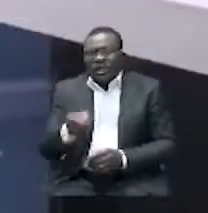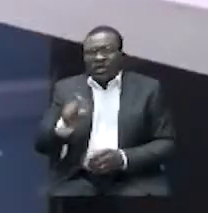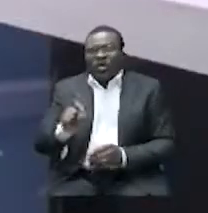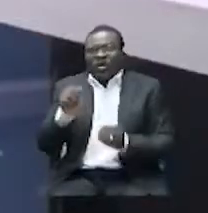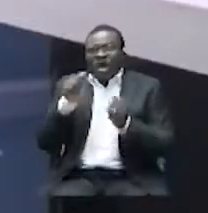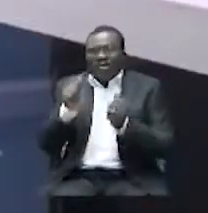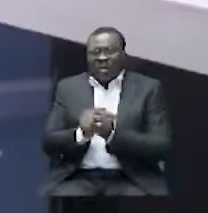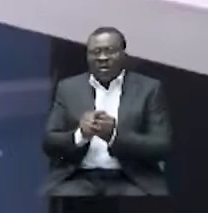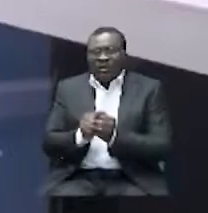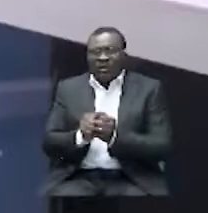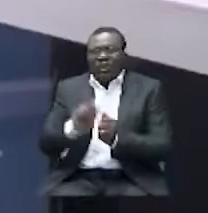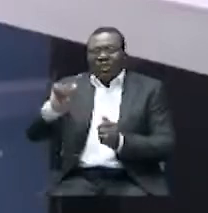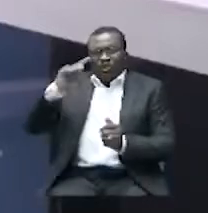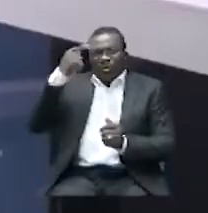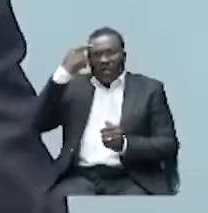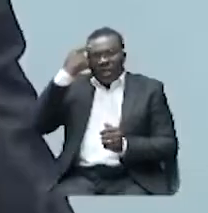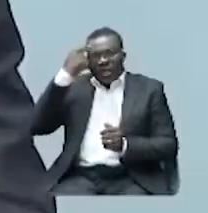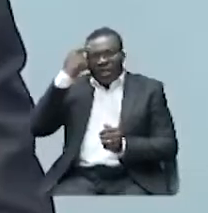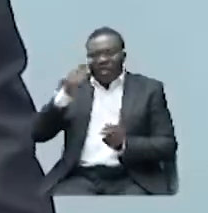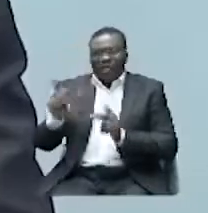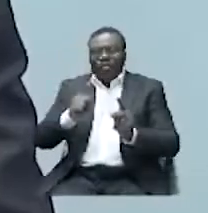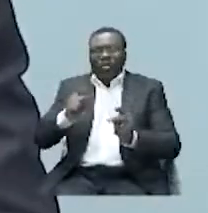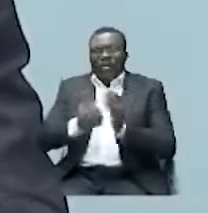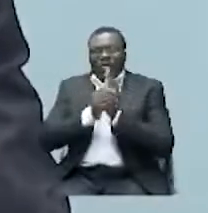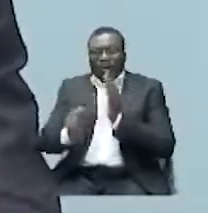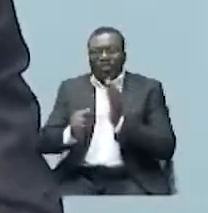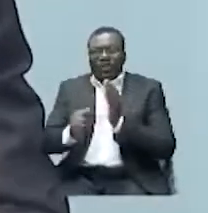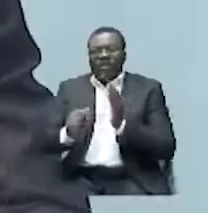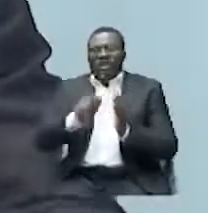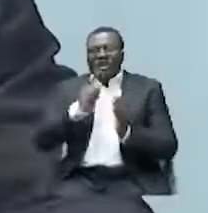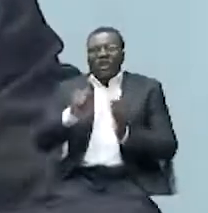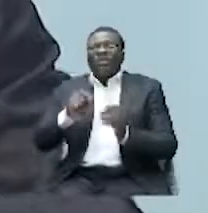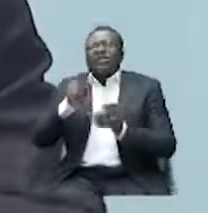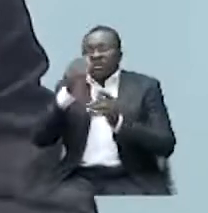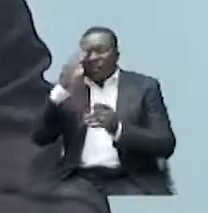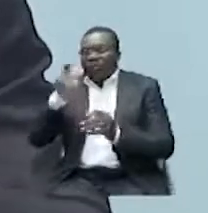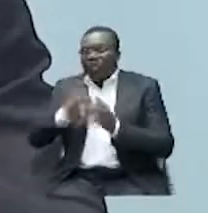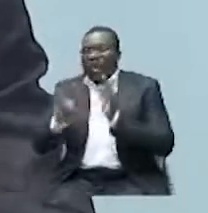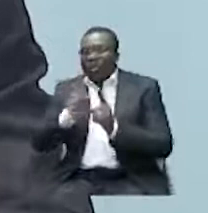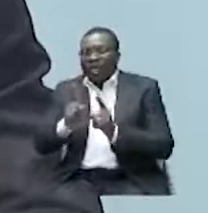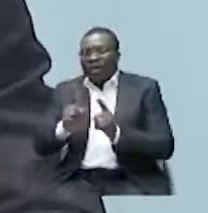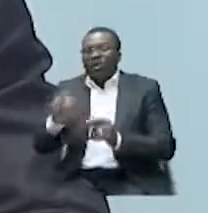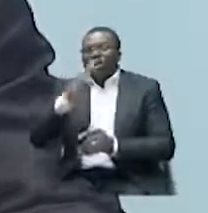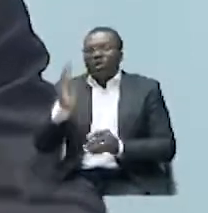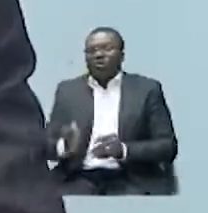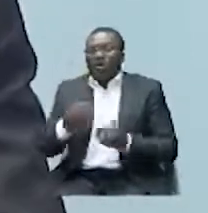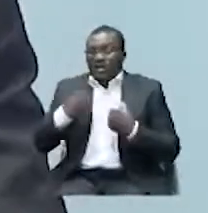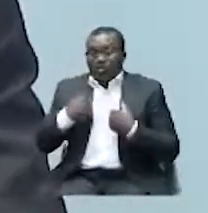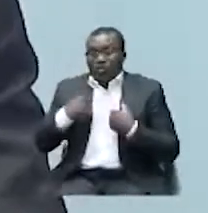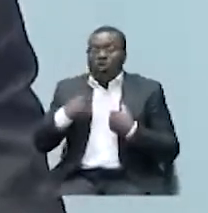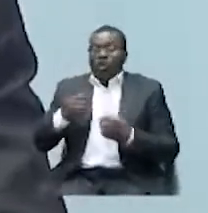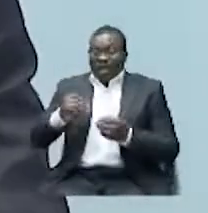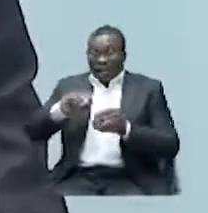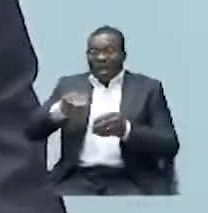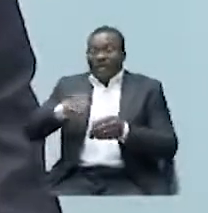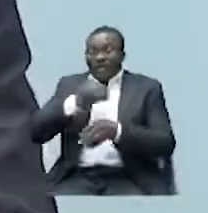qu'avec une gouvernance de gens compétents, qui savent de quoi ils parlent, un pays dans lequel la crédibilité de l'État est restaurée,